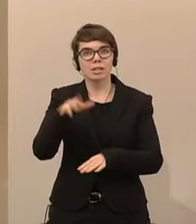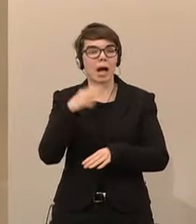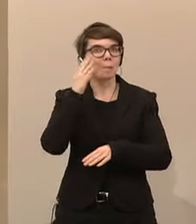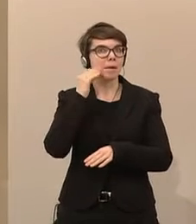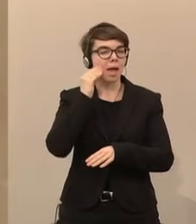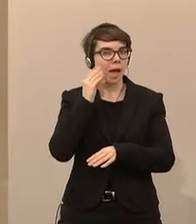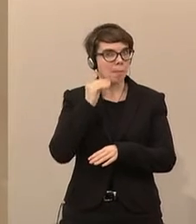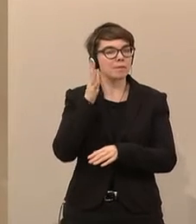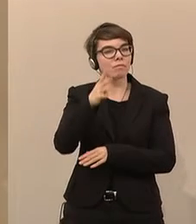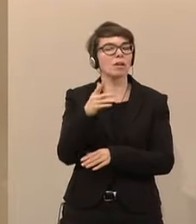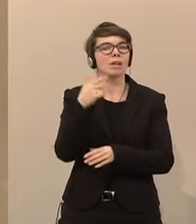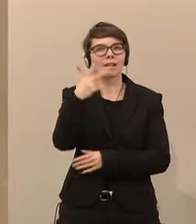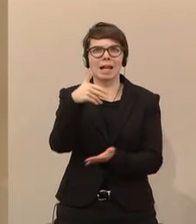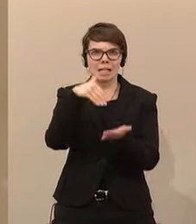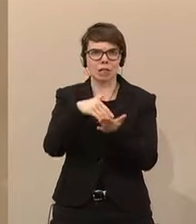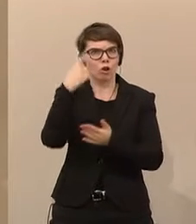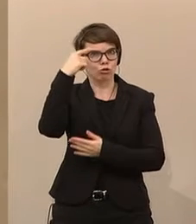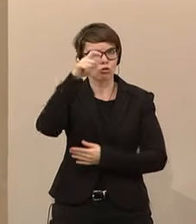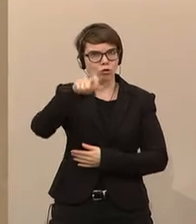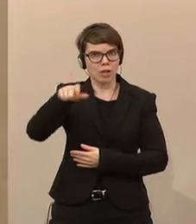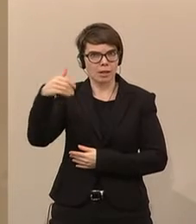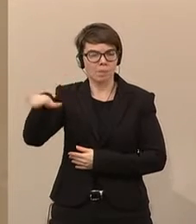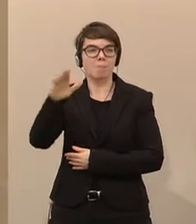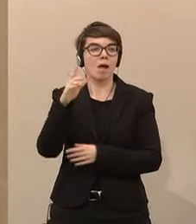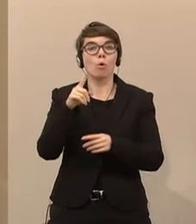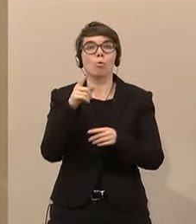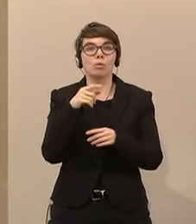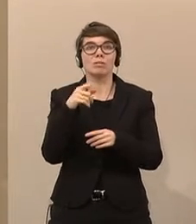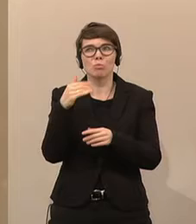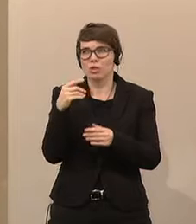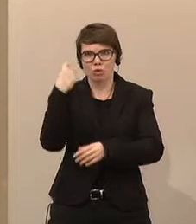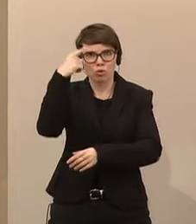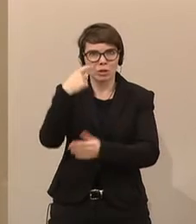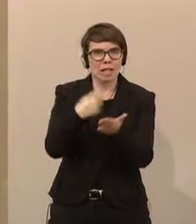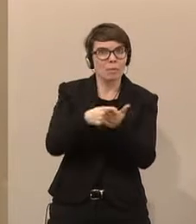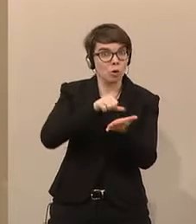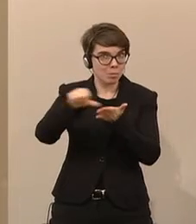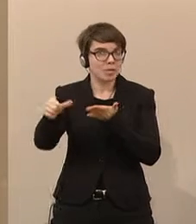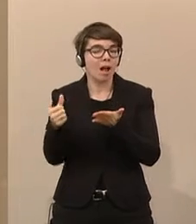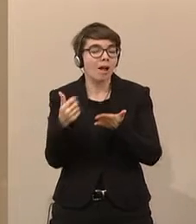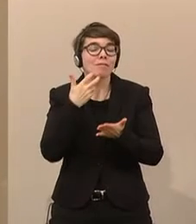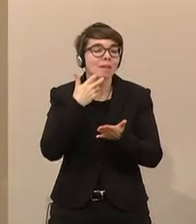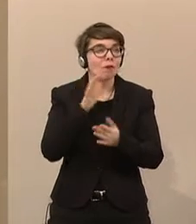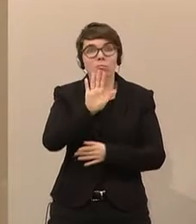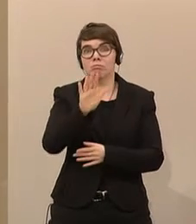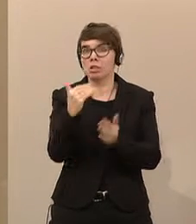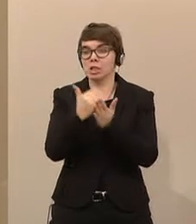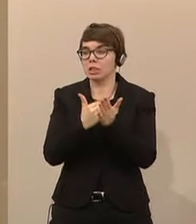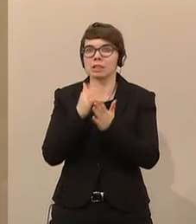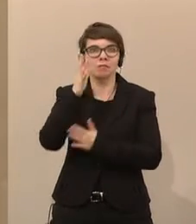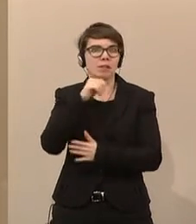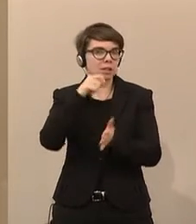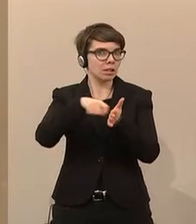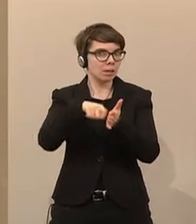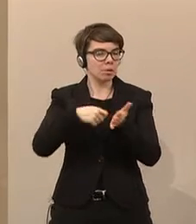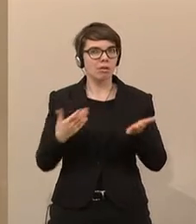30.000 Studierende geben wird, berufstätige Studierende, die Studiengebühren zahlen wollen, weil sie hier das Gesetz nicht bereit sind zu